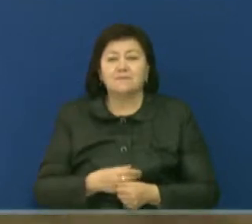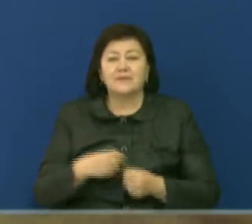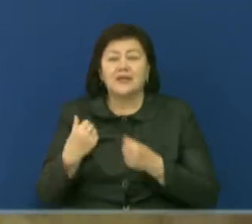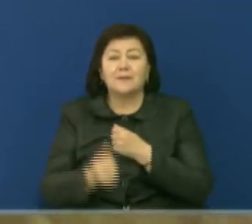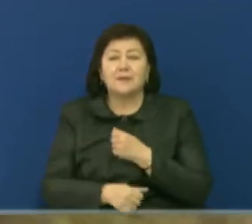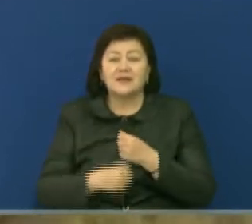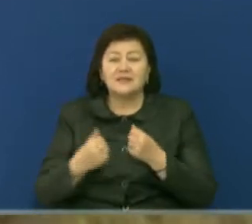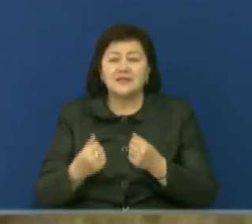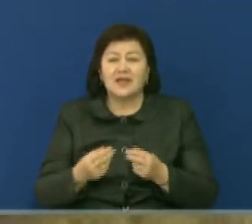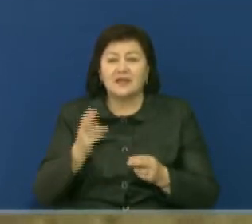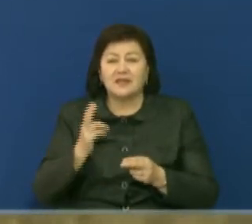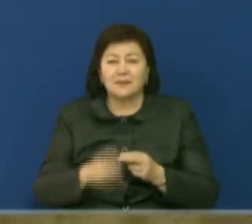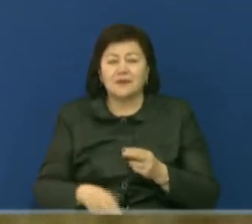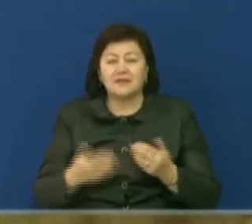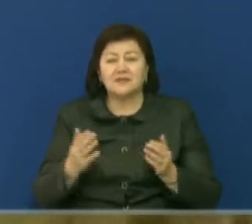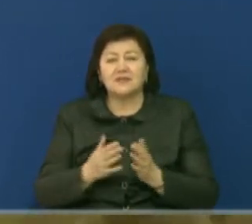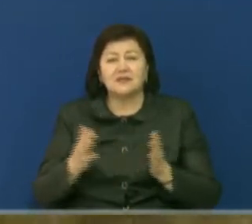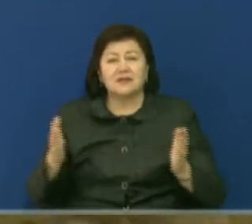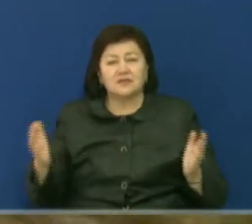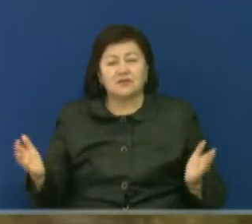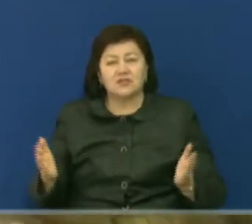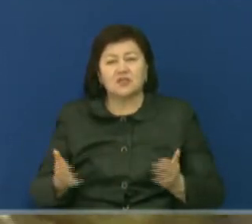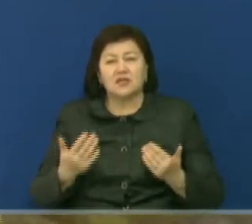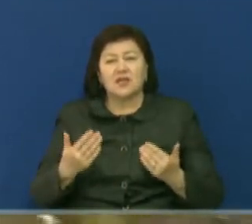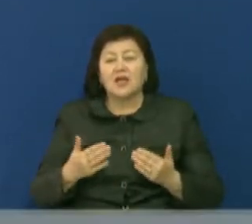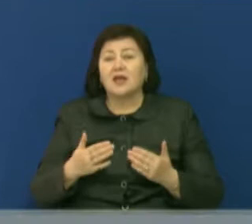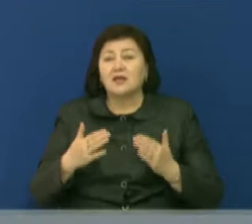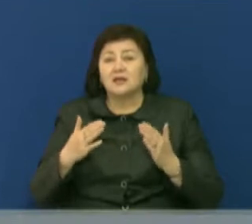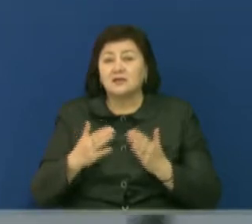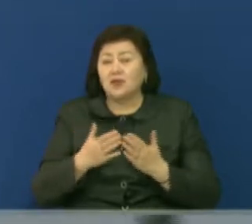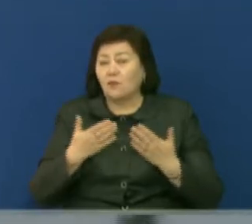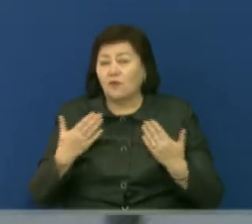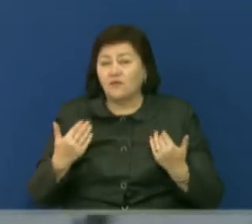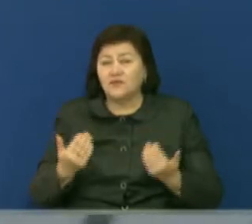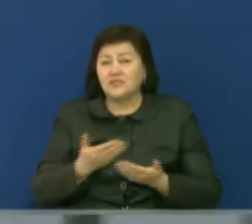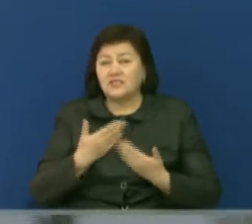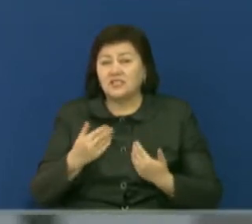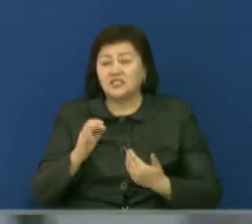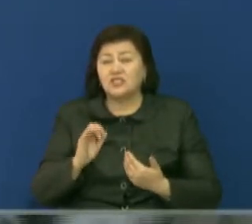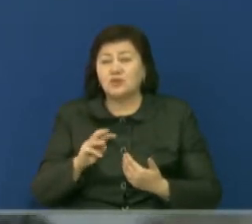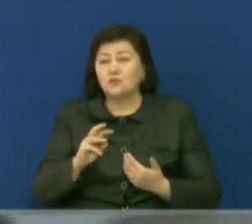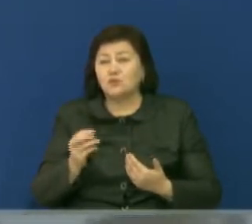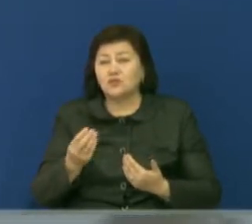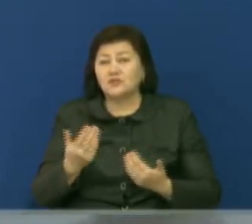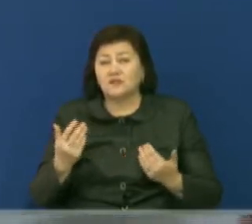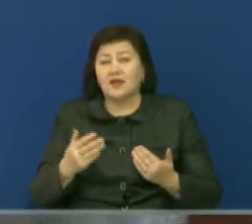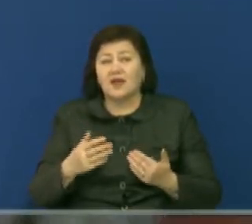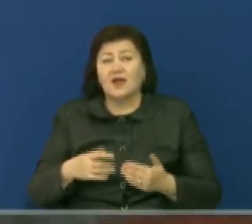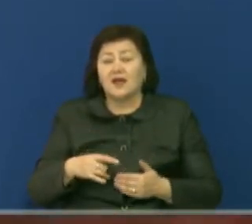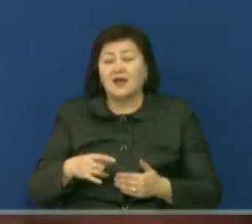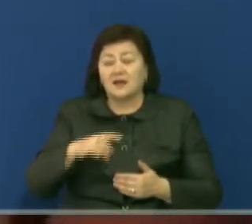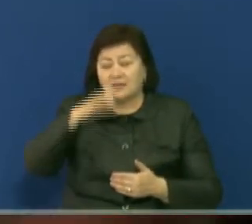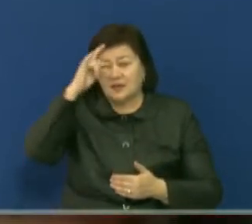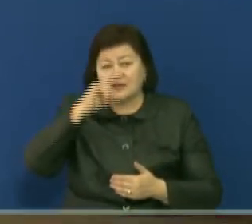от лесного пожара в Ридере значительный. Жители лишились жилья и остались без имущества. Страна прилагает усилия для поддержки